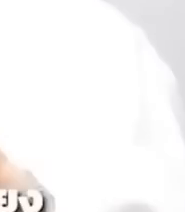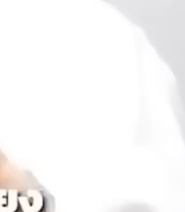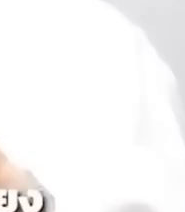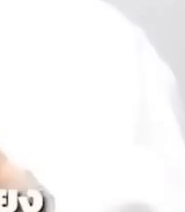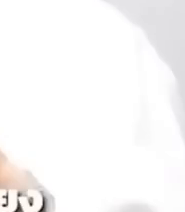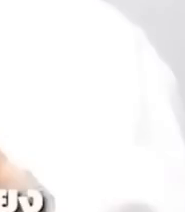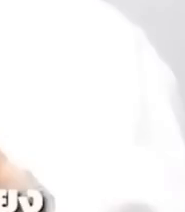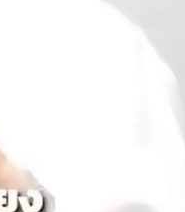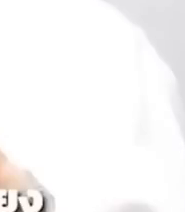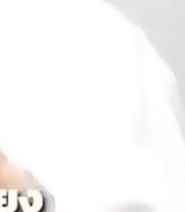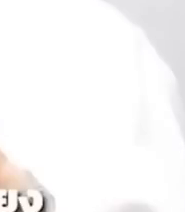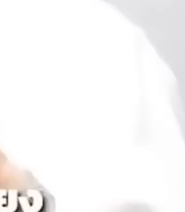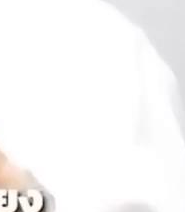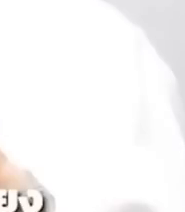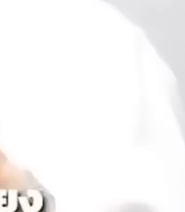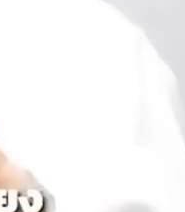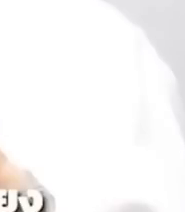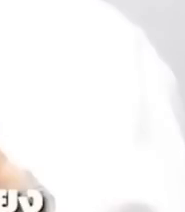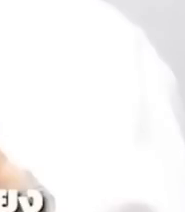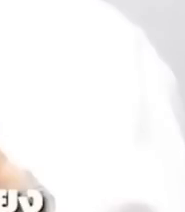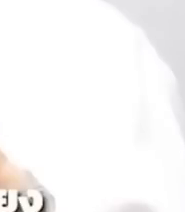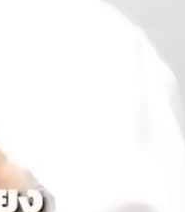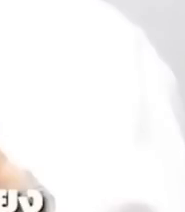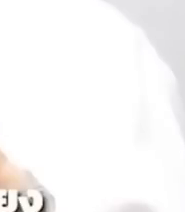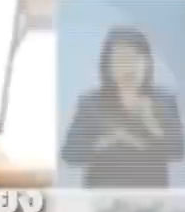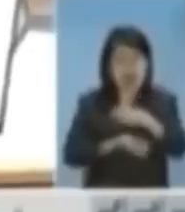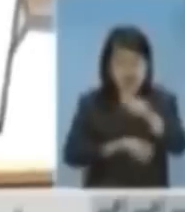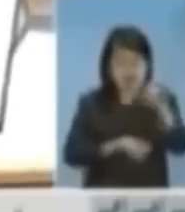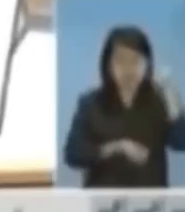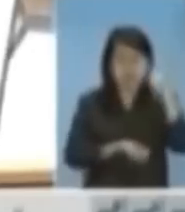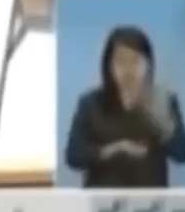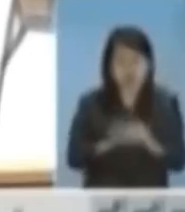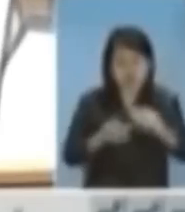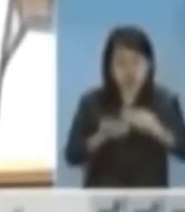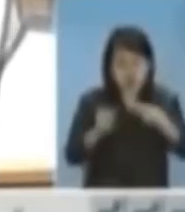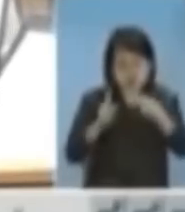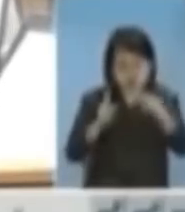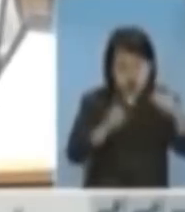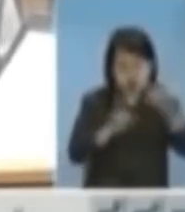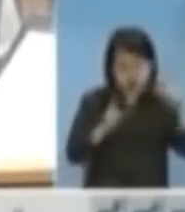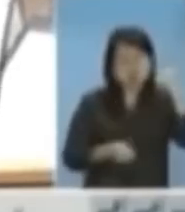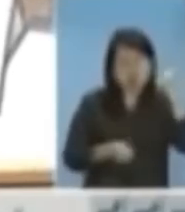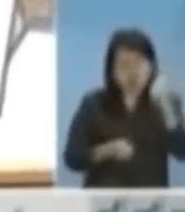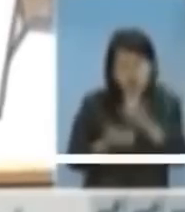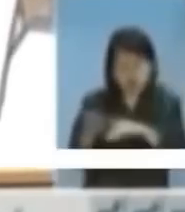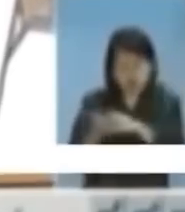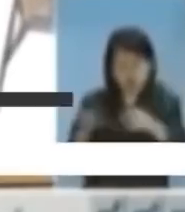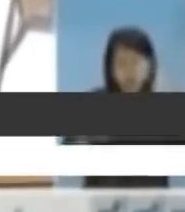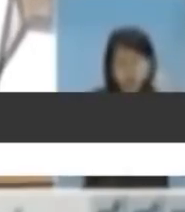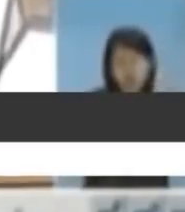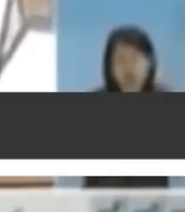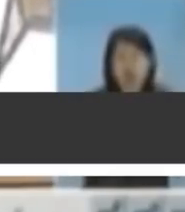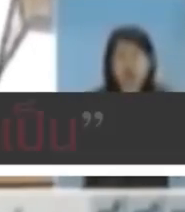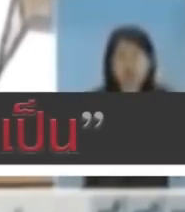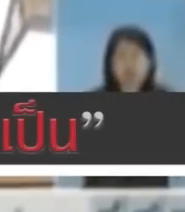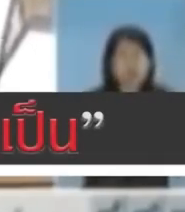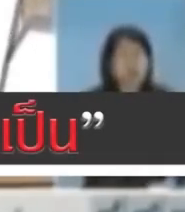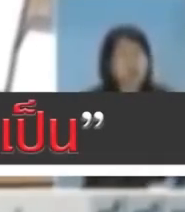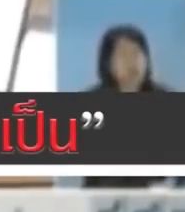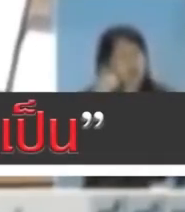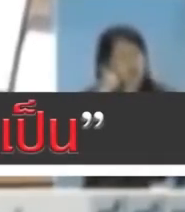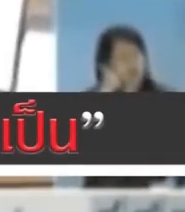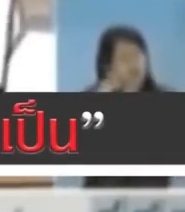สียเปียงเป็นคนรับจ็อบมาดำเนินการหากินทั้งหมดวิธีการทำงานเดี๋ยวนี้แยบยลขึ้นทุกทีใช้บริษัทชื่อนั้นหากิน